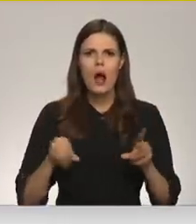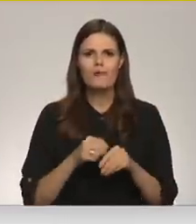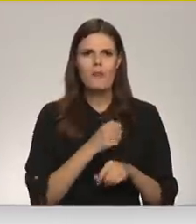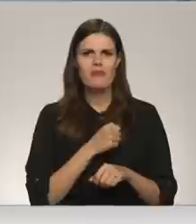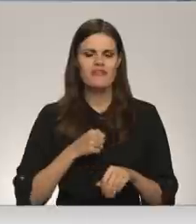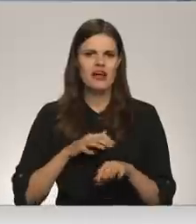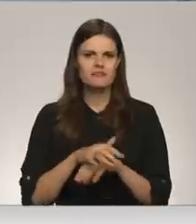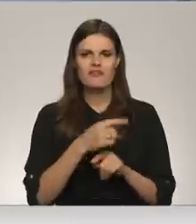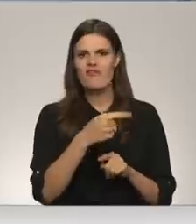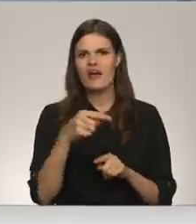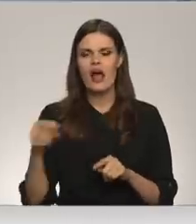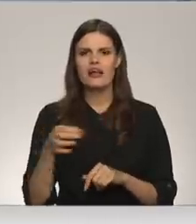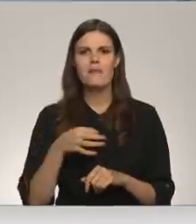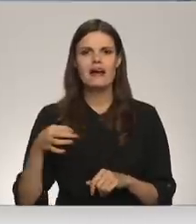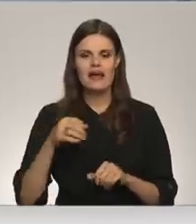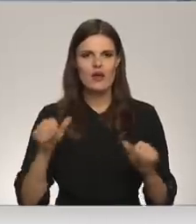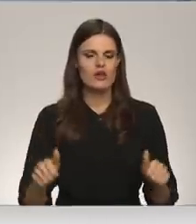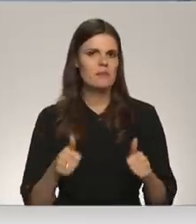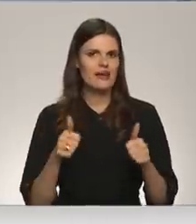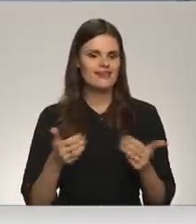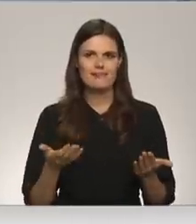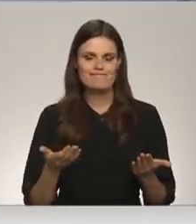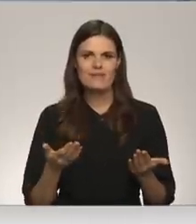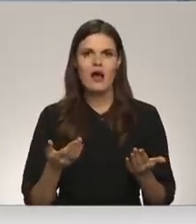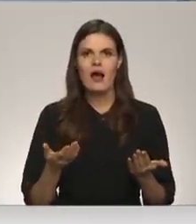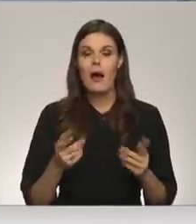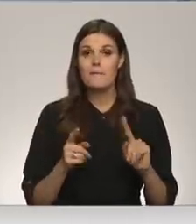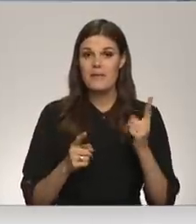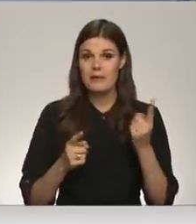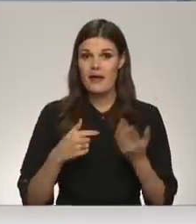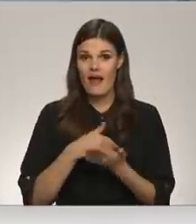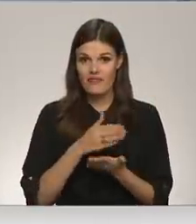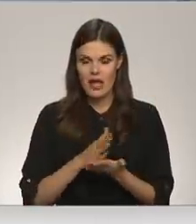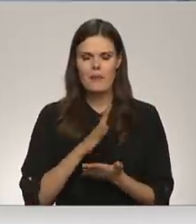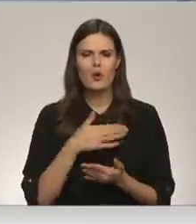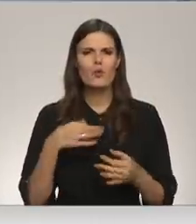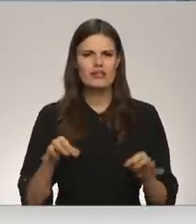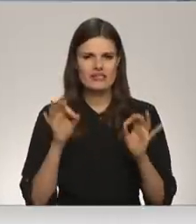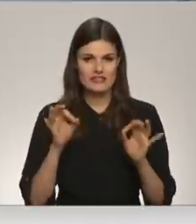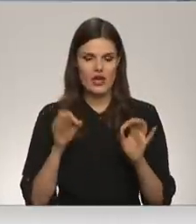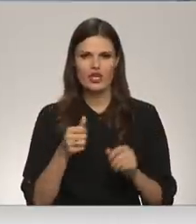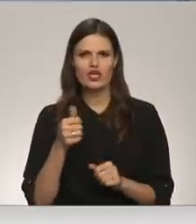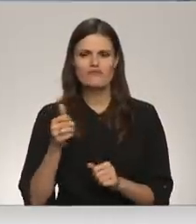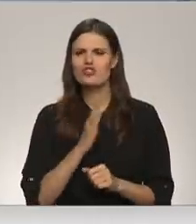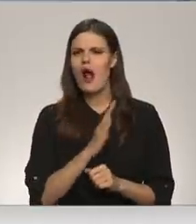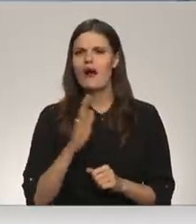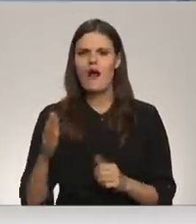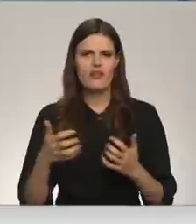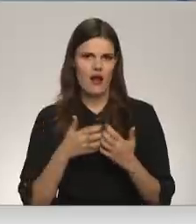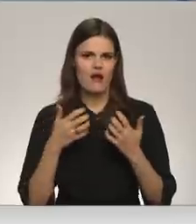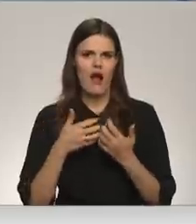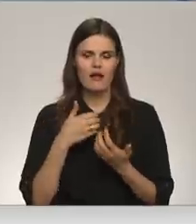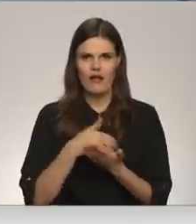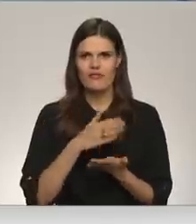triecienu pa vairākiem no reģioniem, pa vairākiem no punktiem. Līdz ar ko tajā pirmajā fāzē, kas bija ļoti svarīgi, cevišķi kā katrā kara